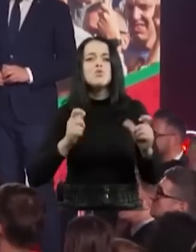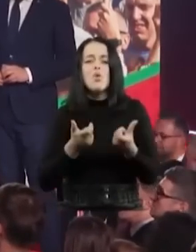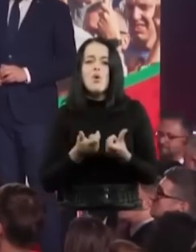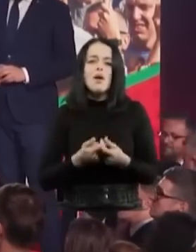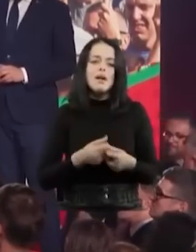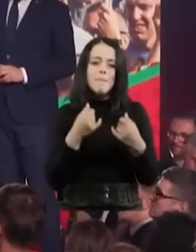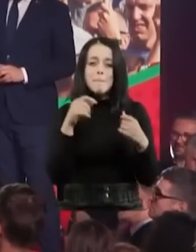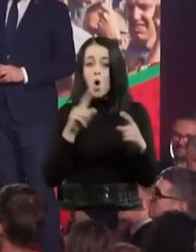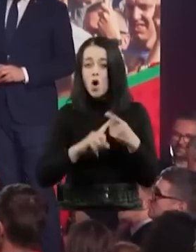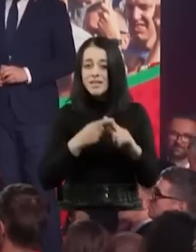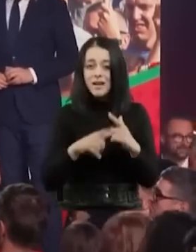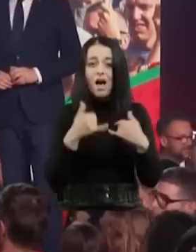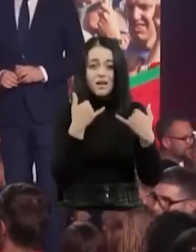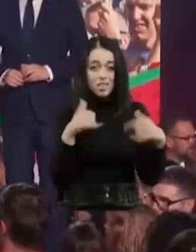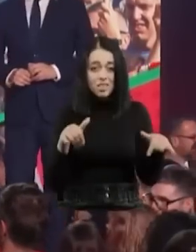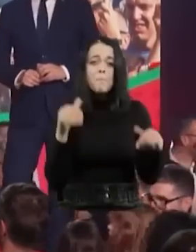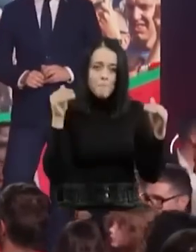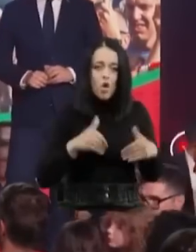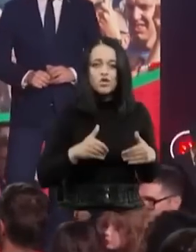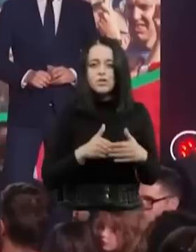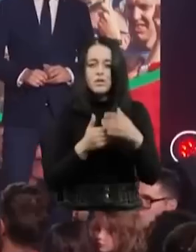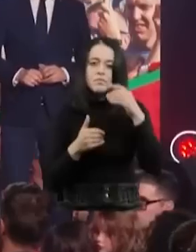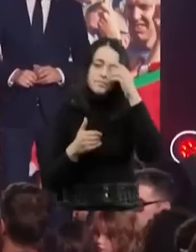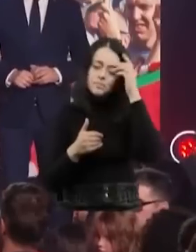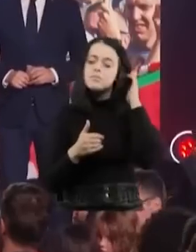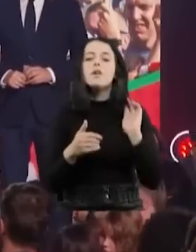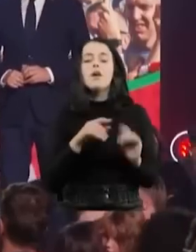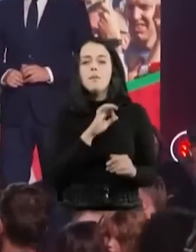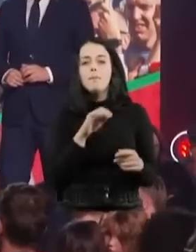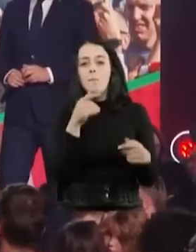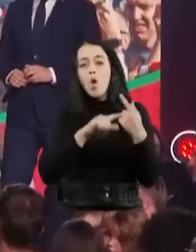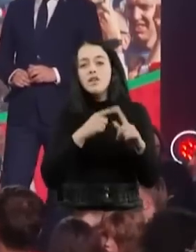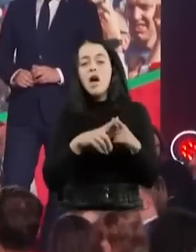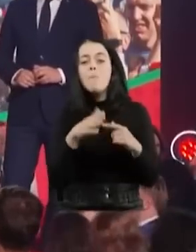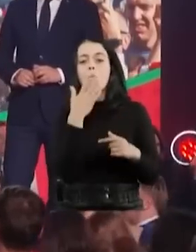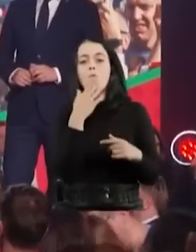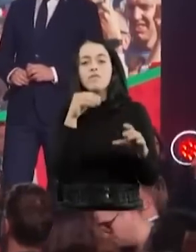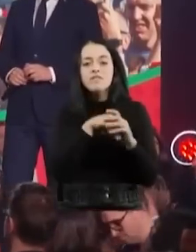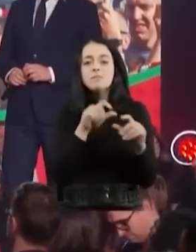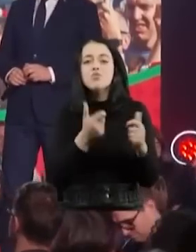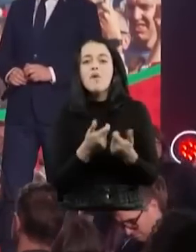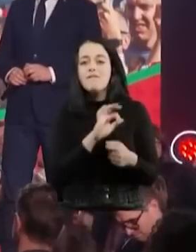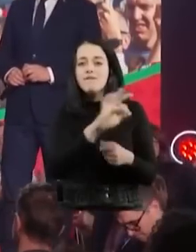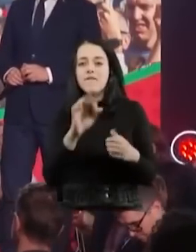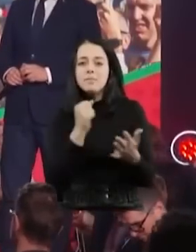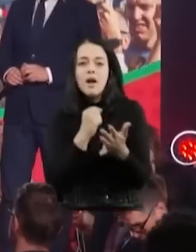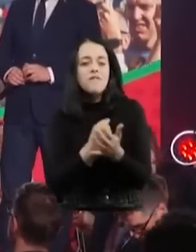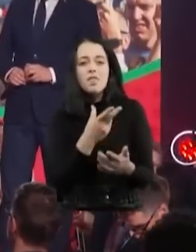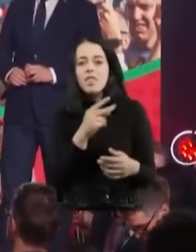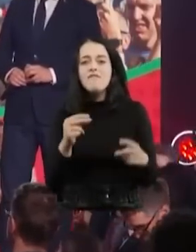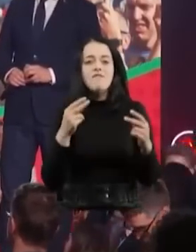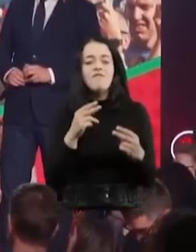zaufania. Arytmetyka jest bezwzględna. Wiemy, że Koalicja Obywatelska i Trzecia Droga będą miały około 222 szabel w Sejmie.